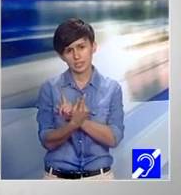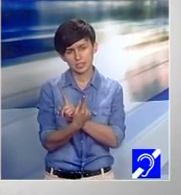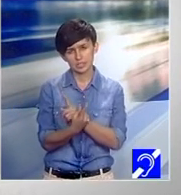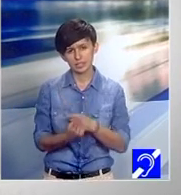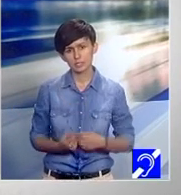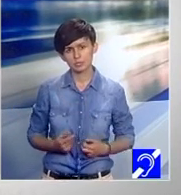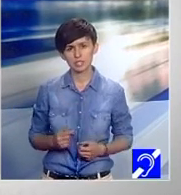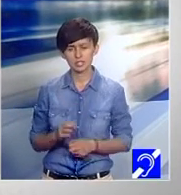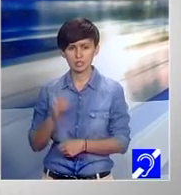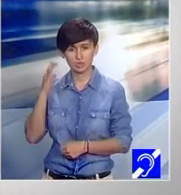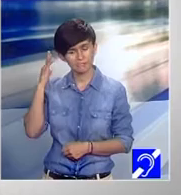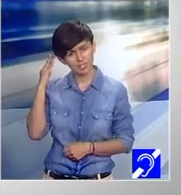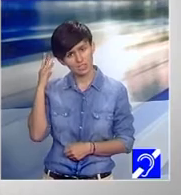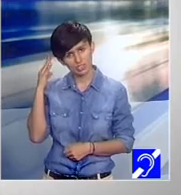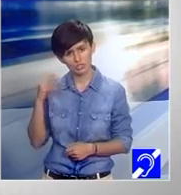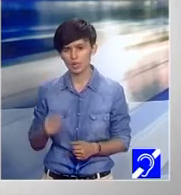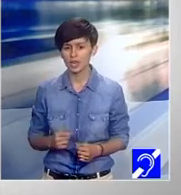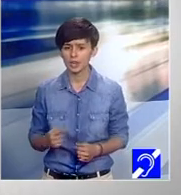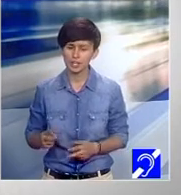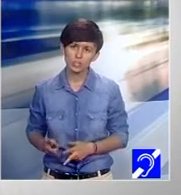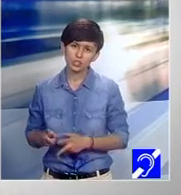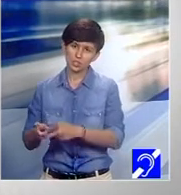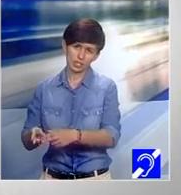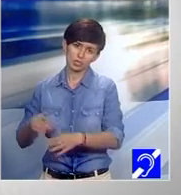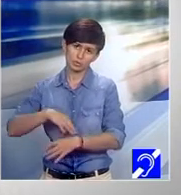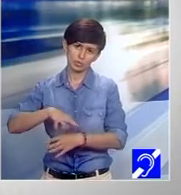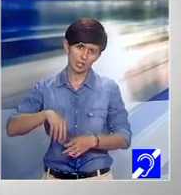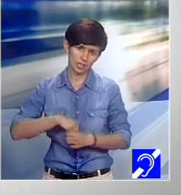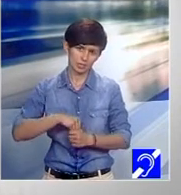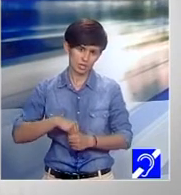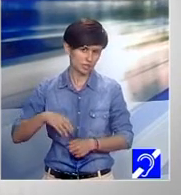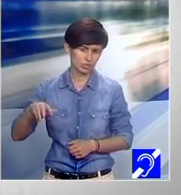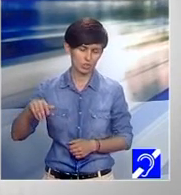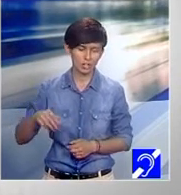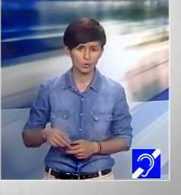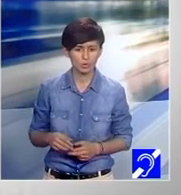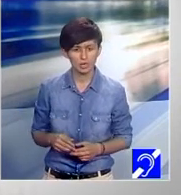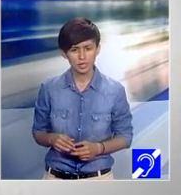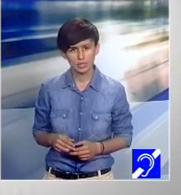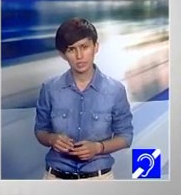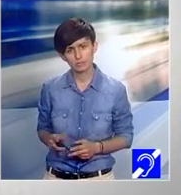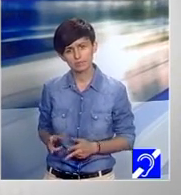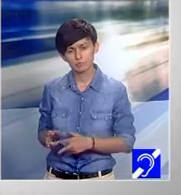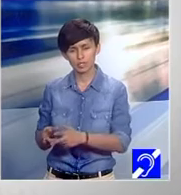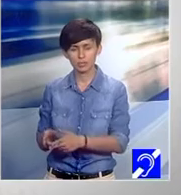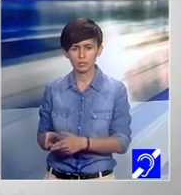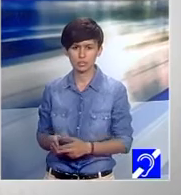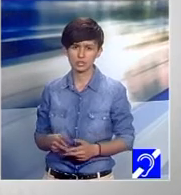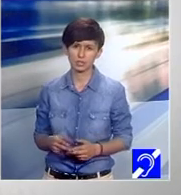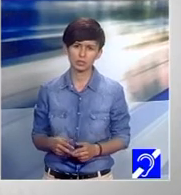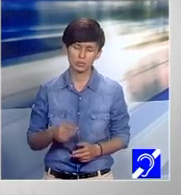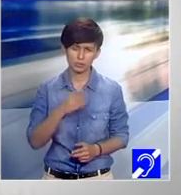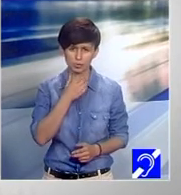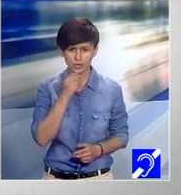într-o îngrijorare, iar drumurile părinților au un traseu, să zic, crunt. Începe de la medicul de familie, care